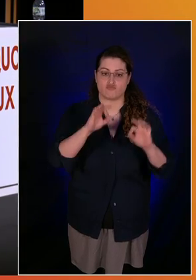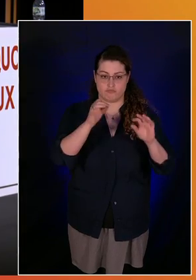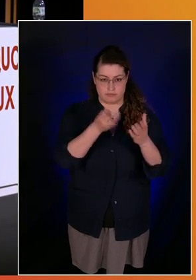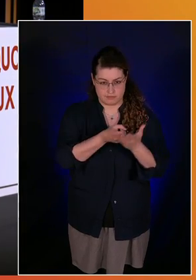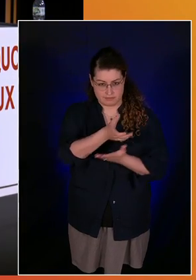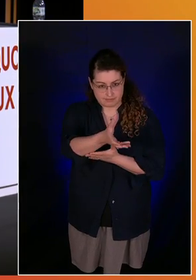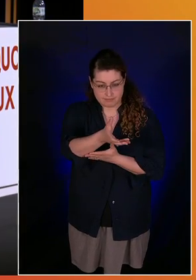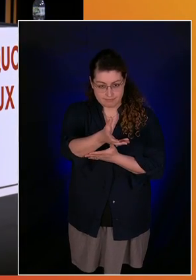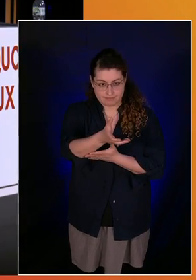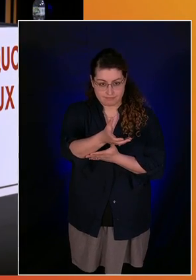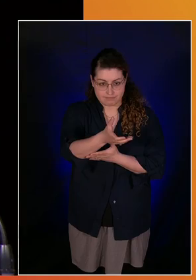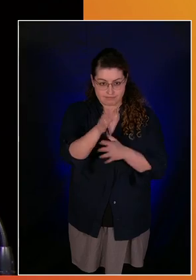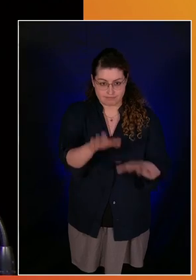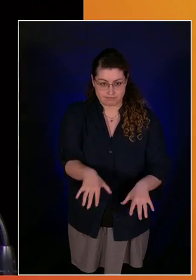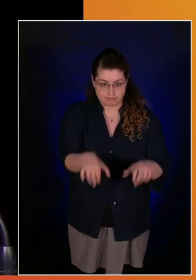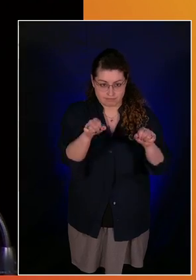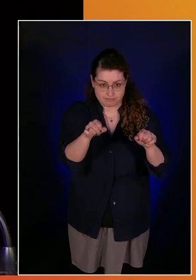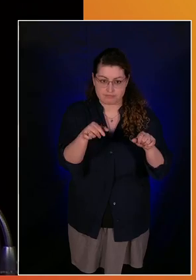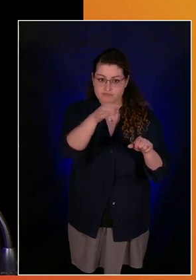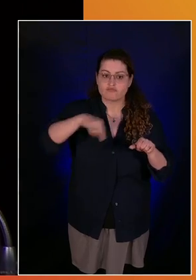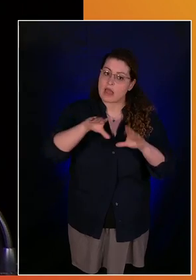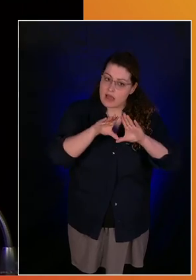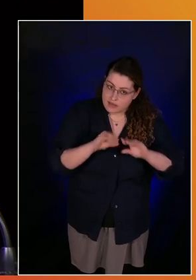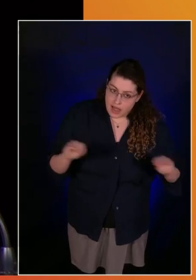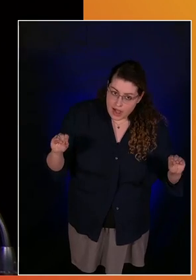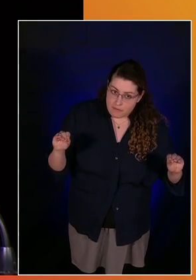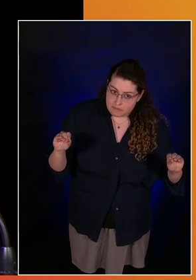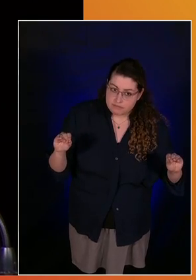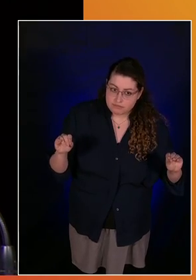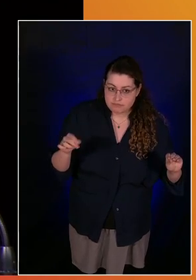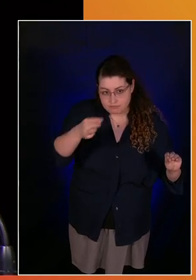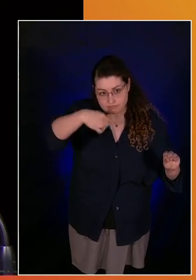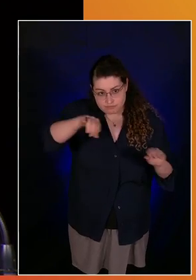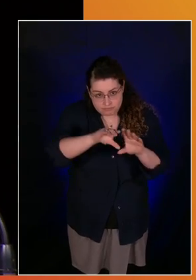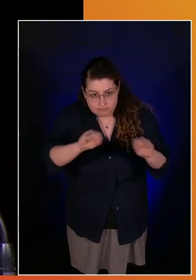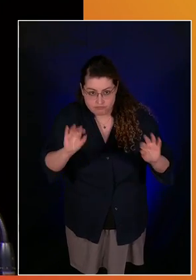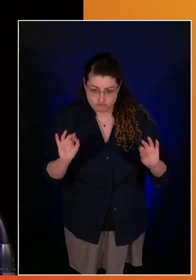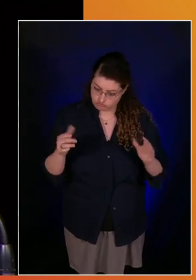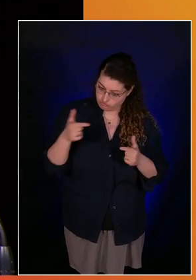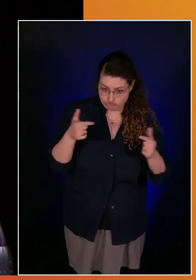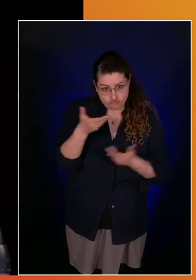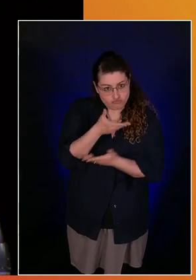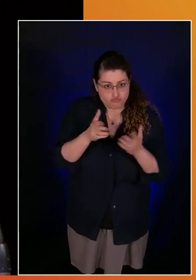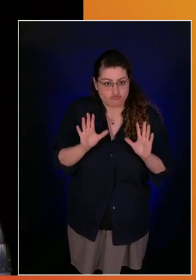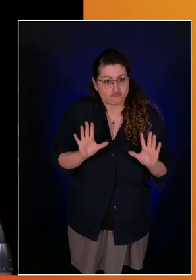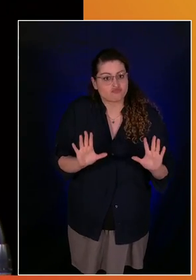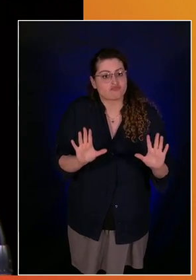reprenions nos travaux de façon apaisée et apaisante voilà